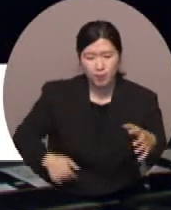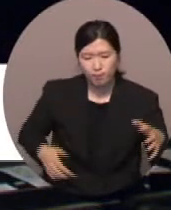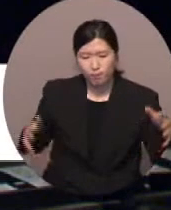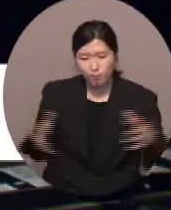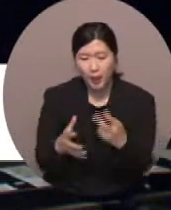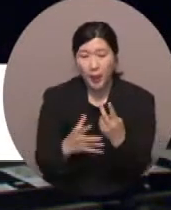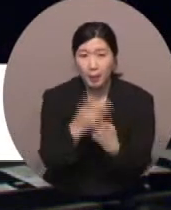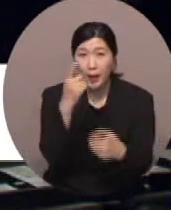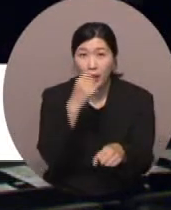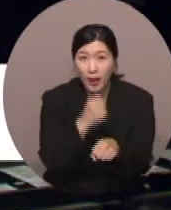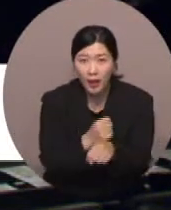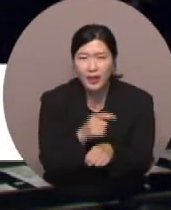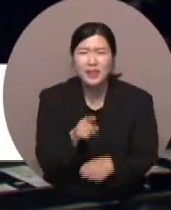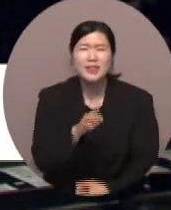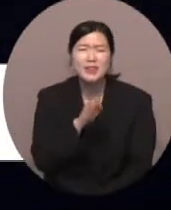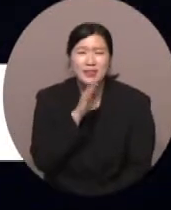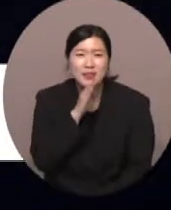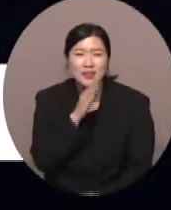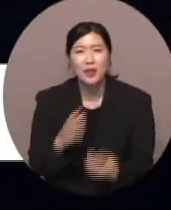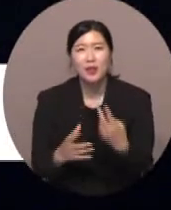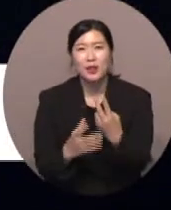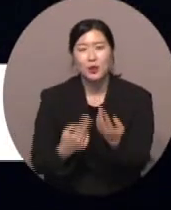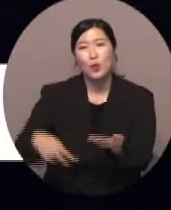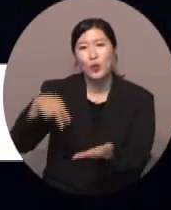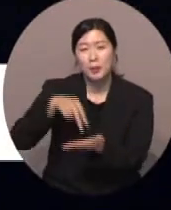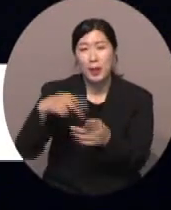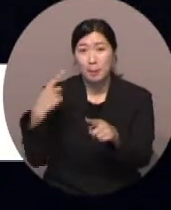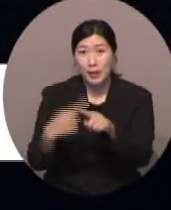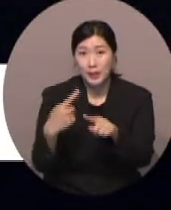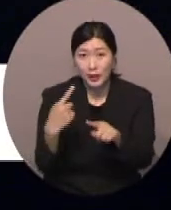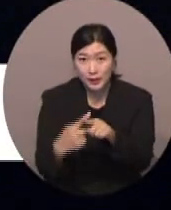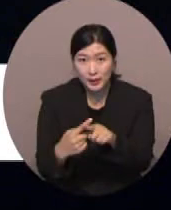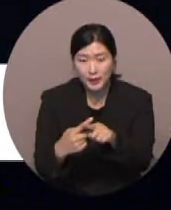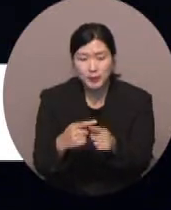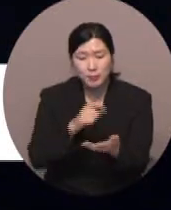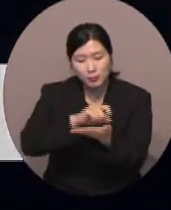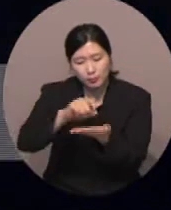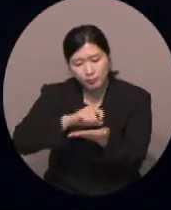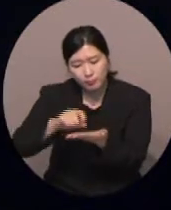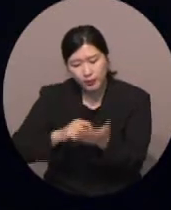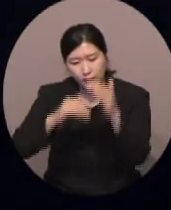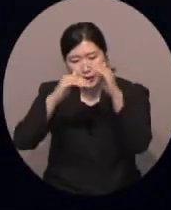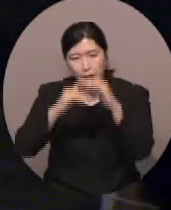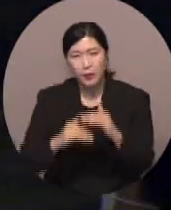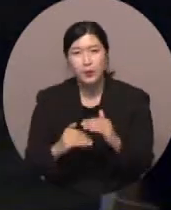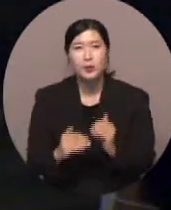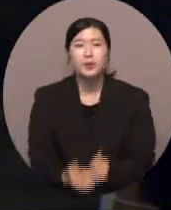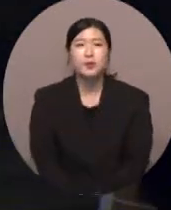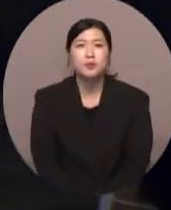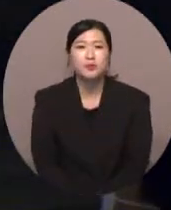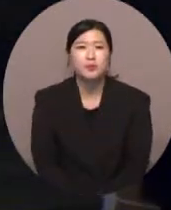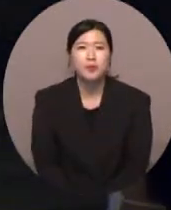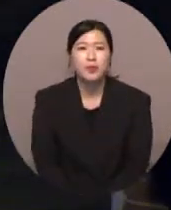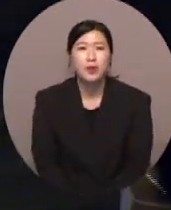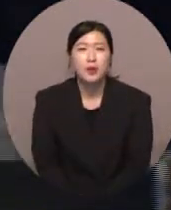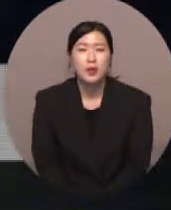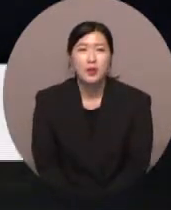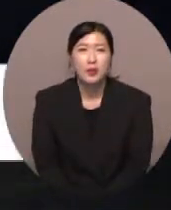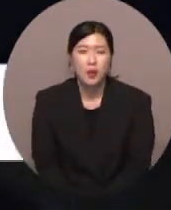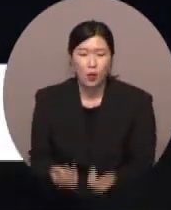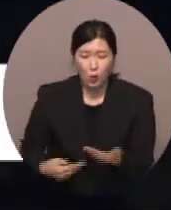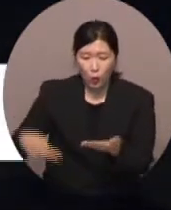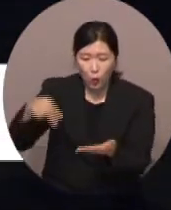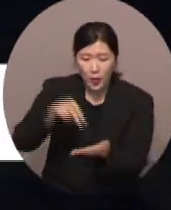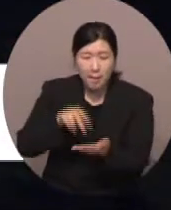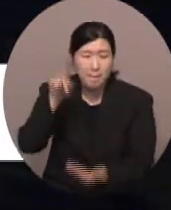완성이라는 시니키나 김규식 등 당대 인물들의 생각이 담긴 글귀 등도 공개됐습니다. 독립이 여전히 성공하지 않았으니